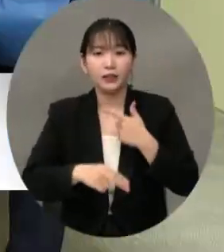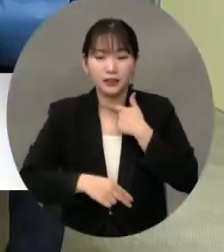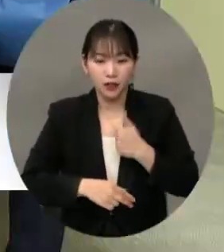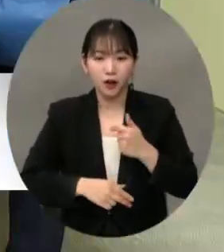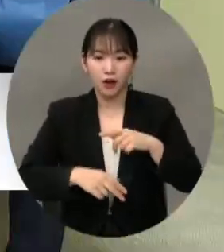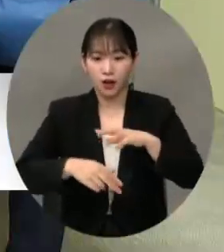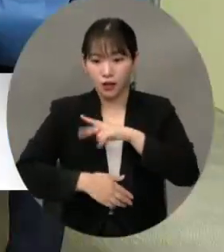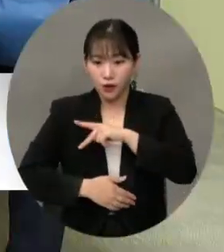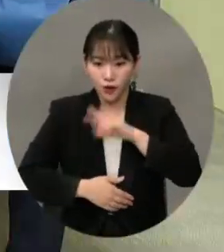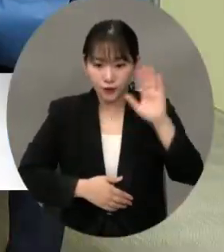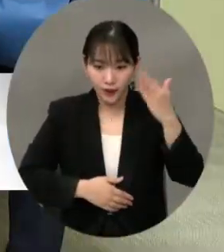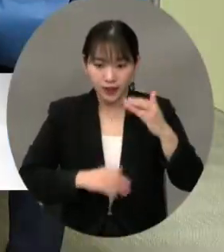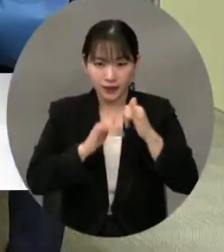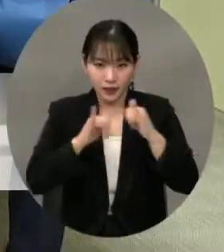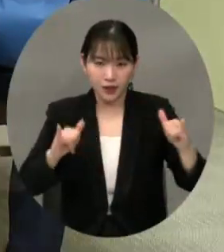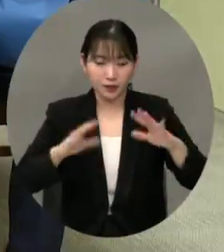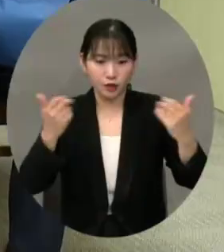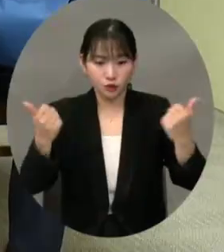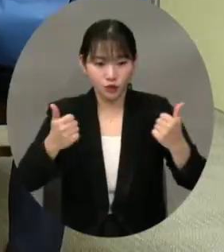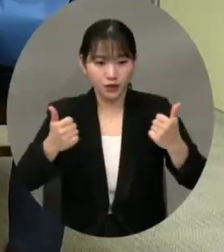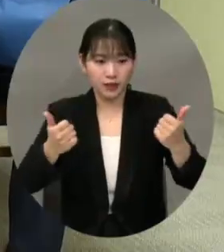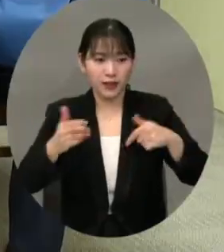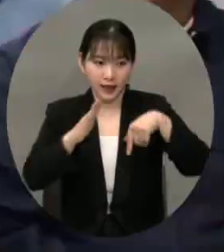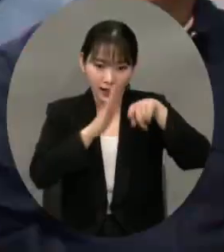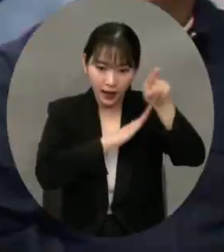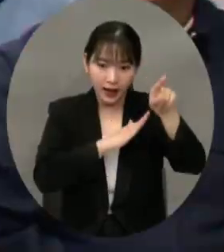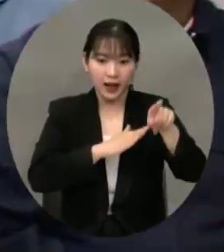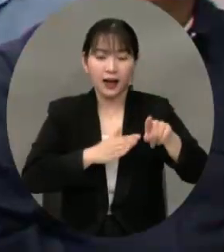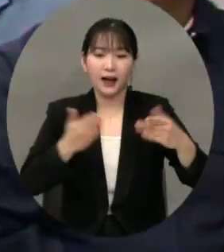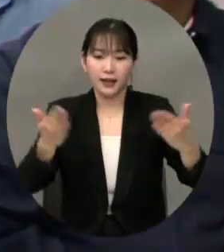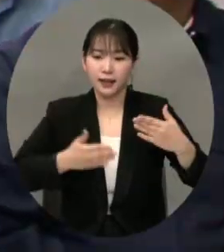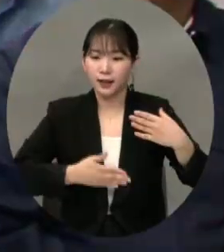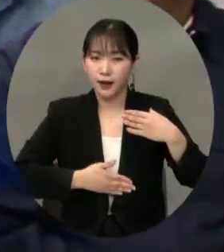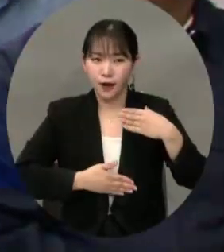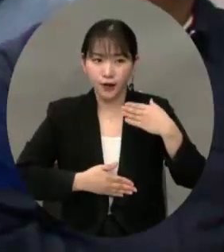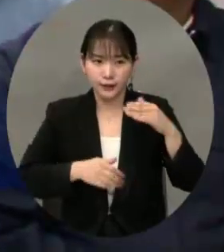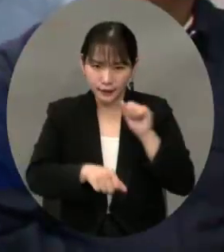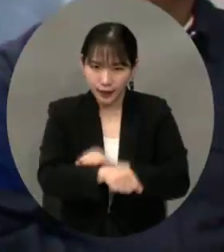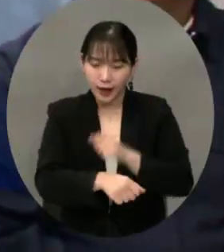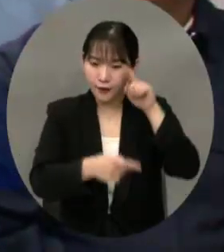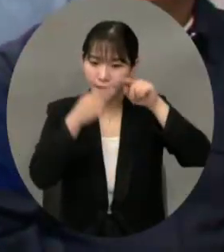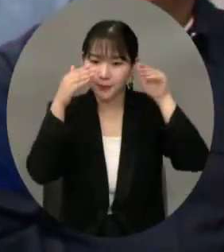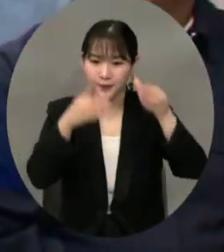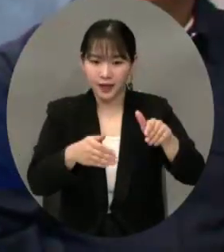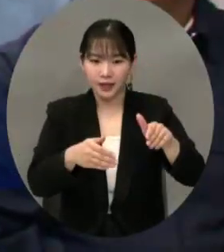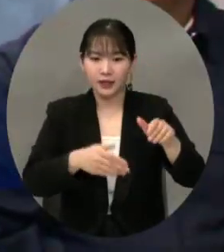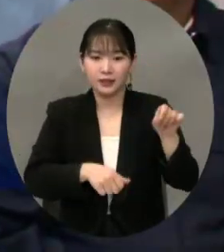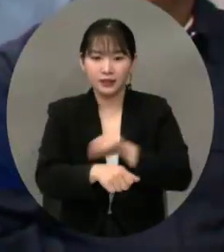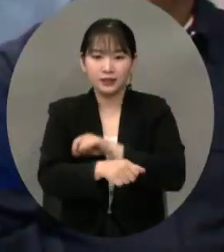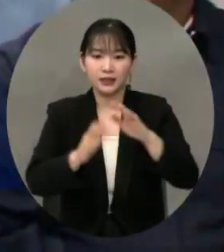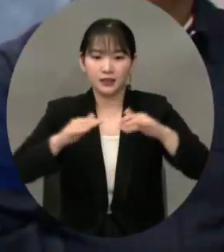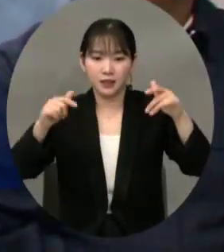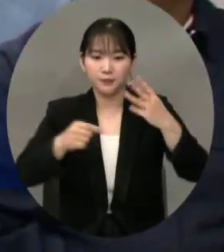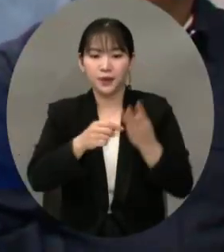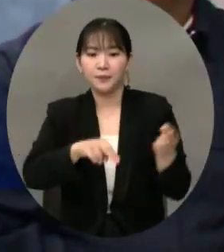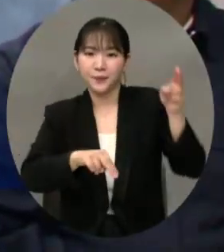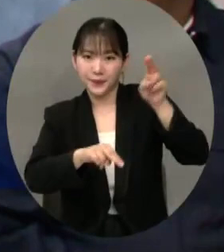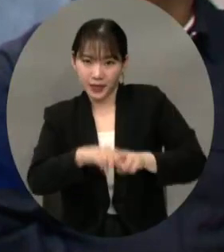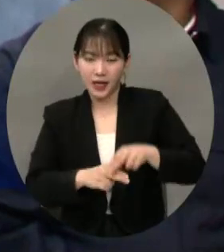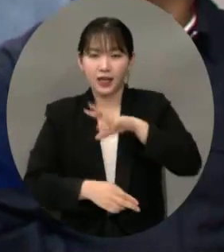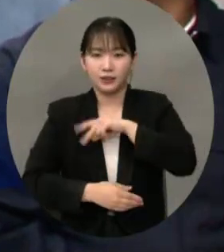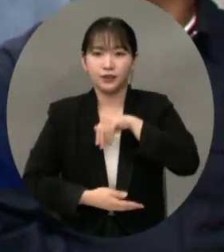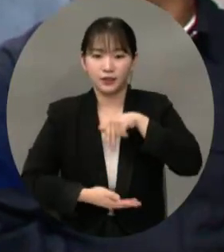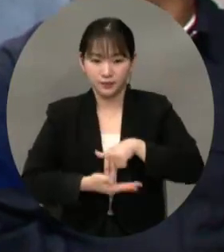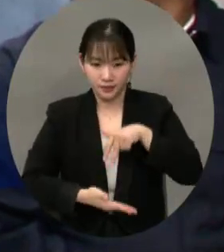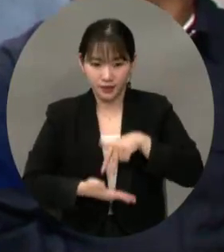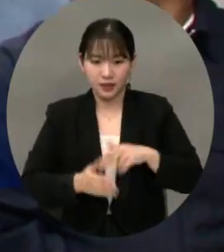정치인들의 국회에서의 역할이 벌써부터 관심입니다. 특히 전남의 그 3선 중진 의원으로서